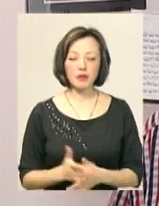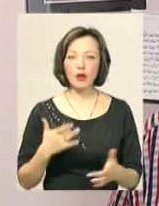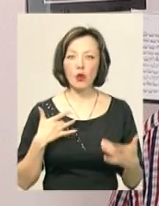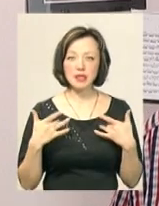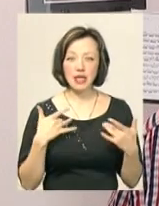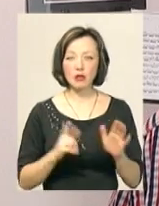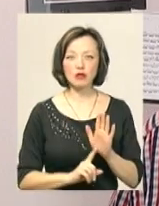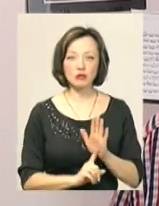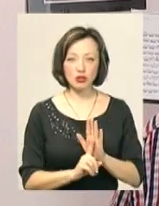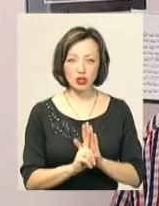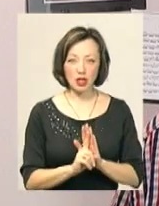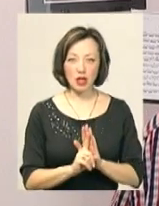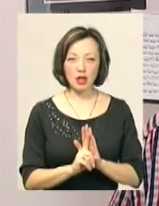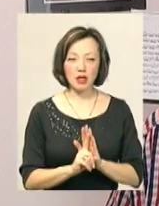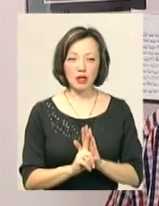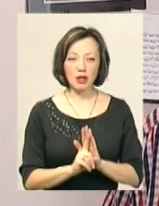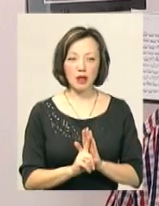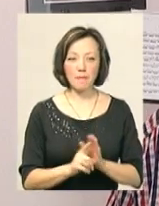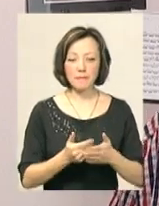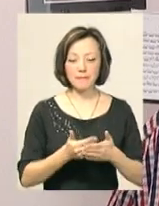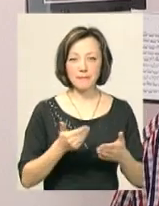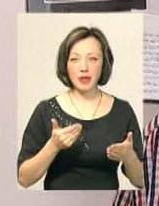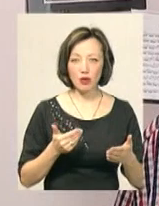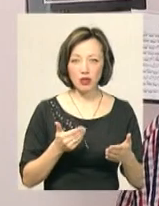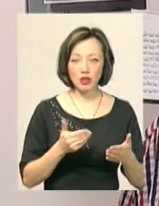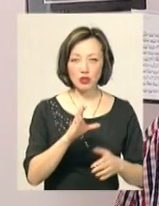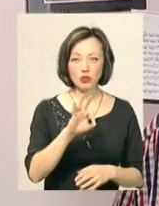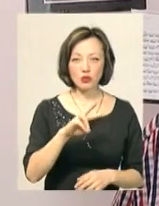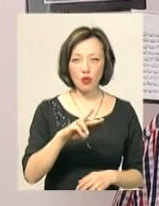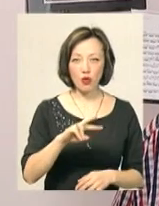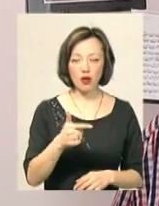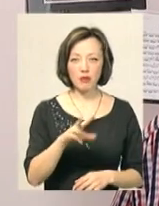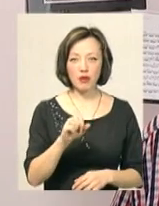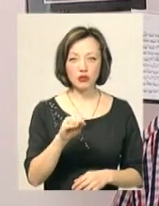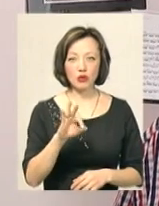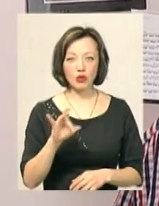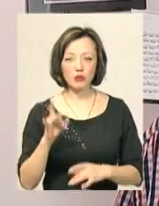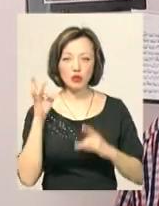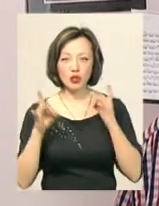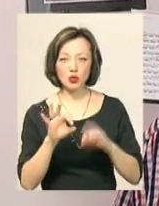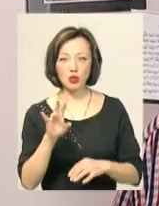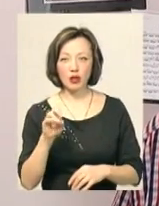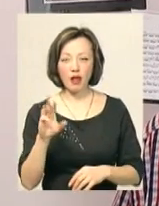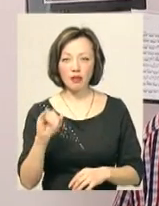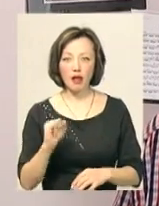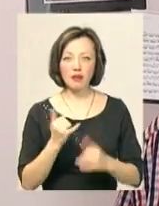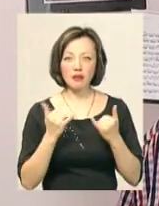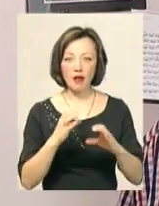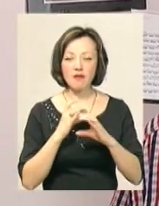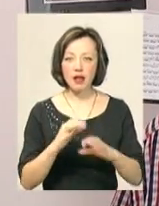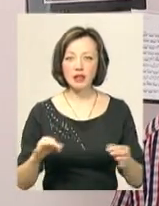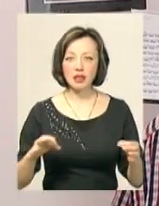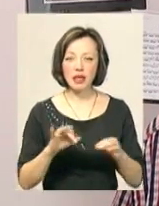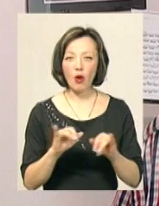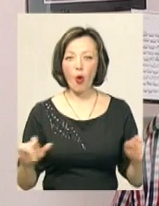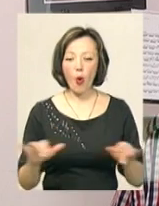Концерт розпочне прелюдія і фуга соль-мажор. Також в концерті прозвучить соната соль-мажор для флейти та органу,